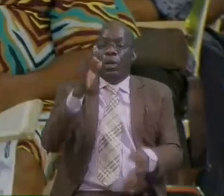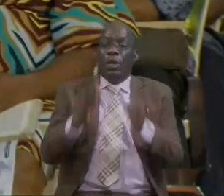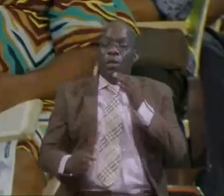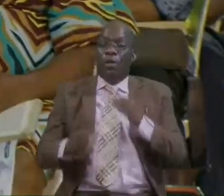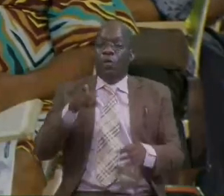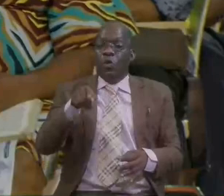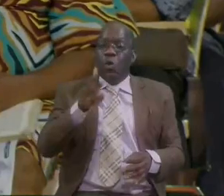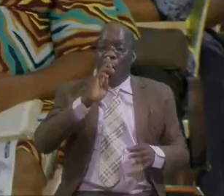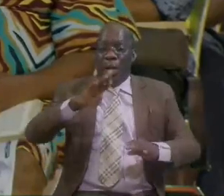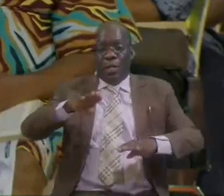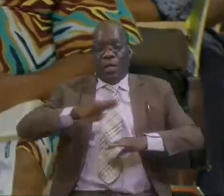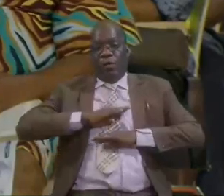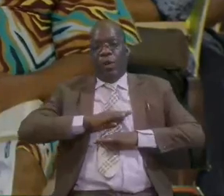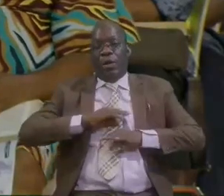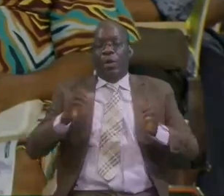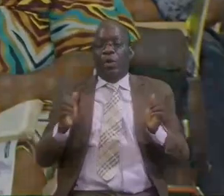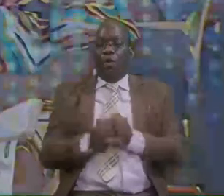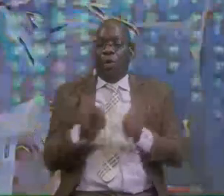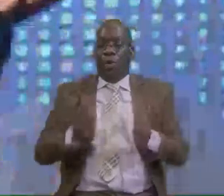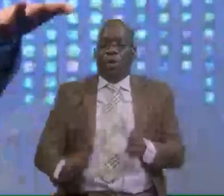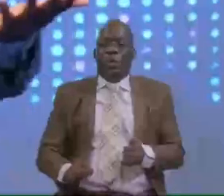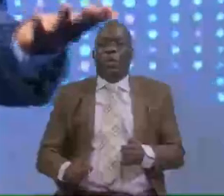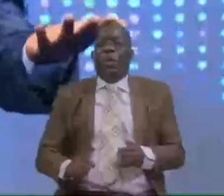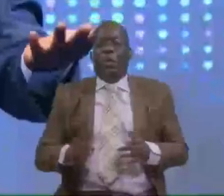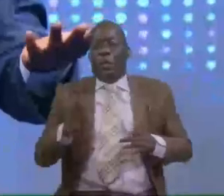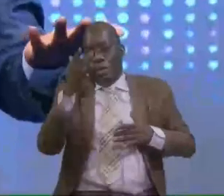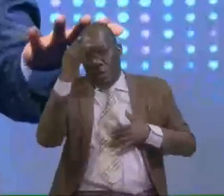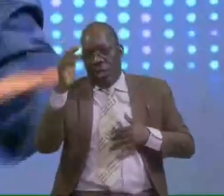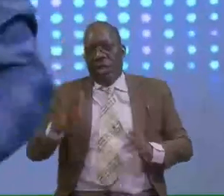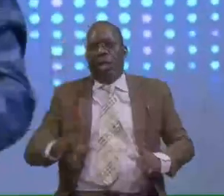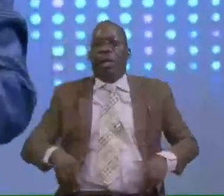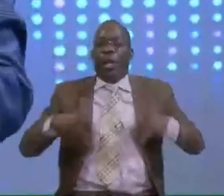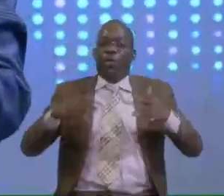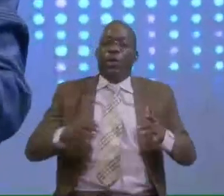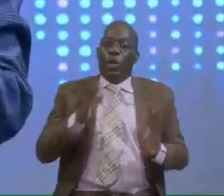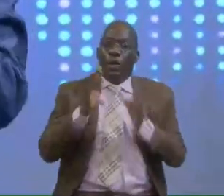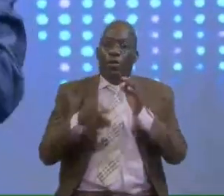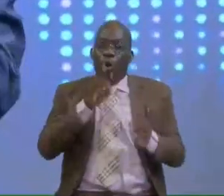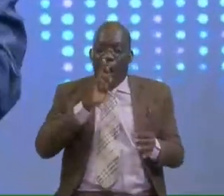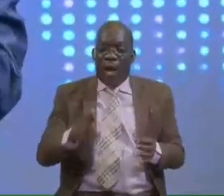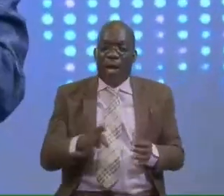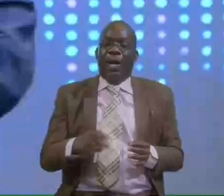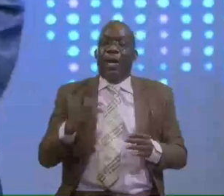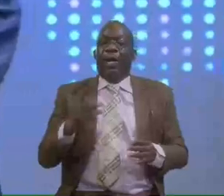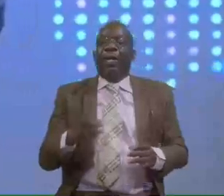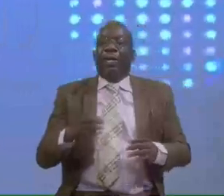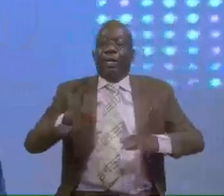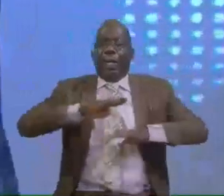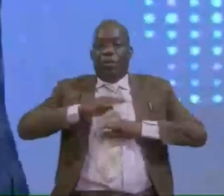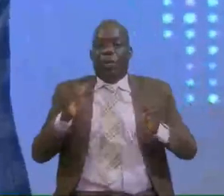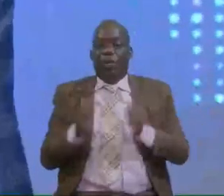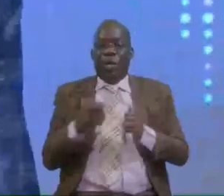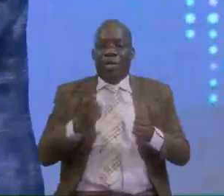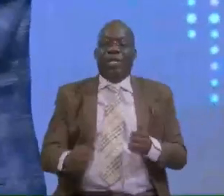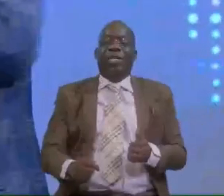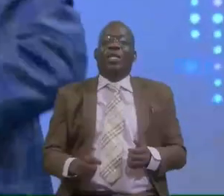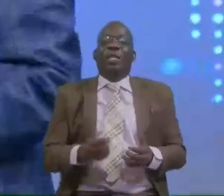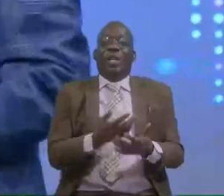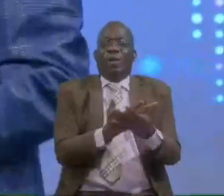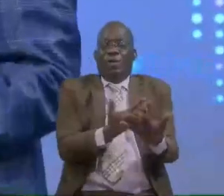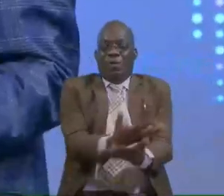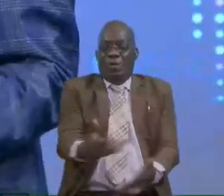es satisfait de la vie importante, si tu es impotente de cette vie inutile,